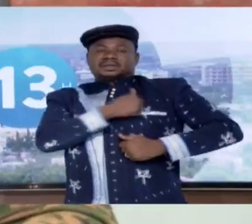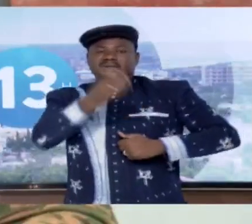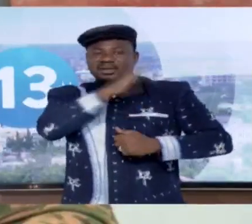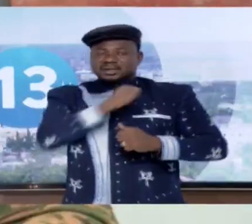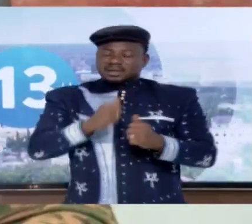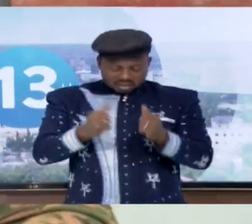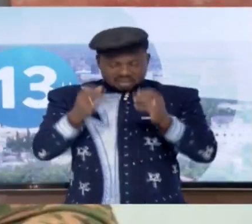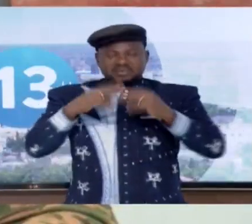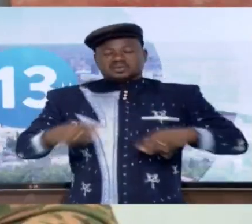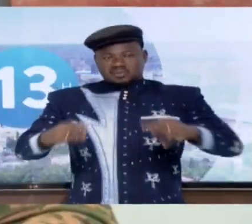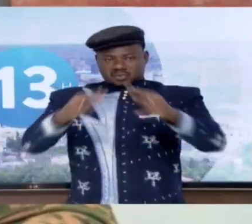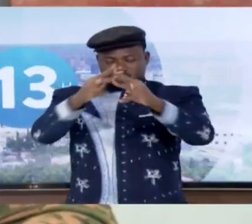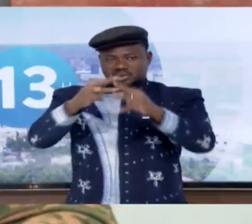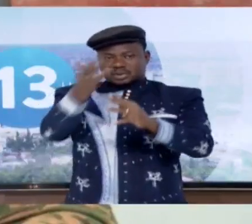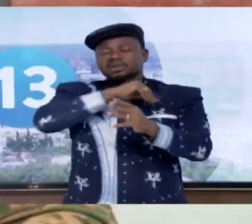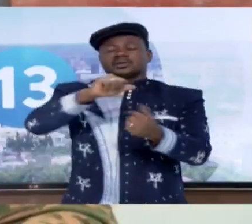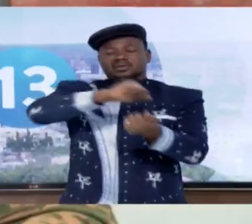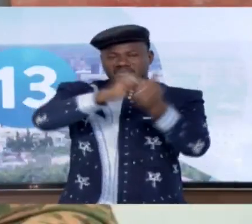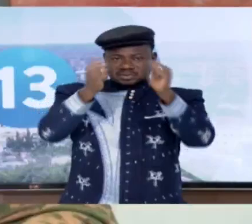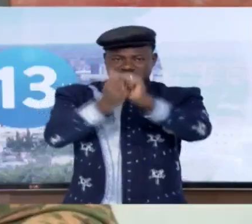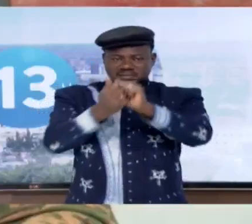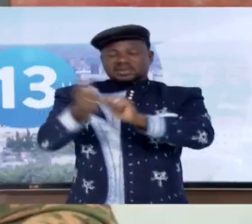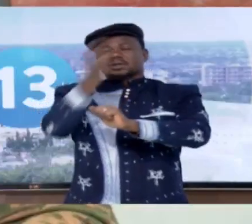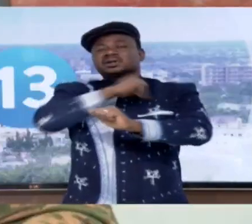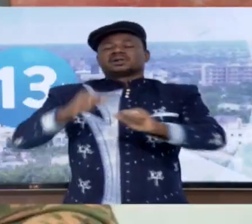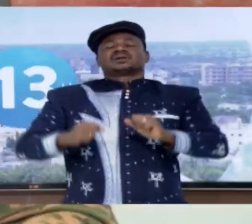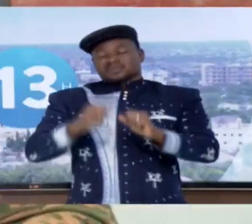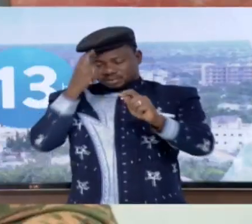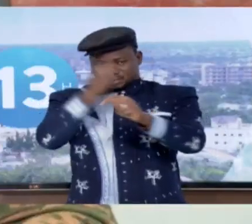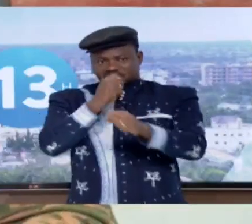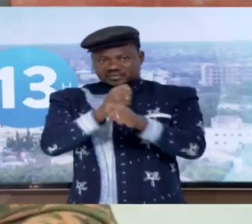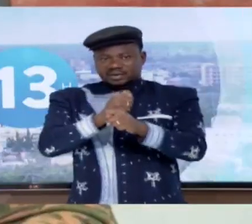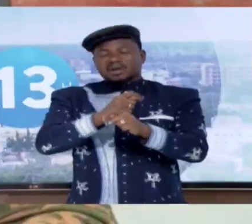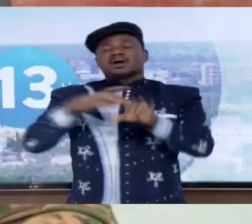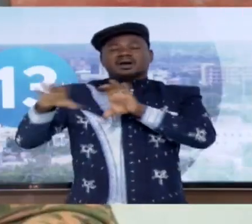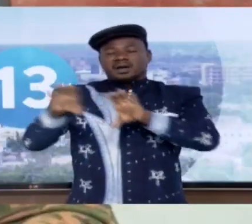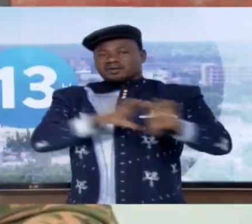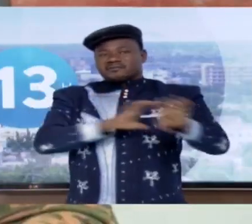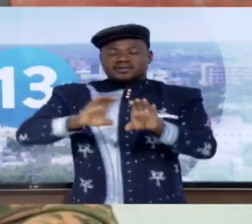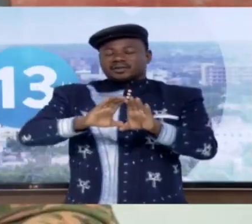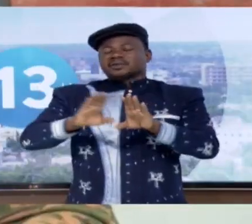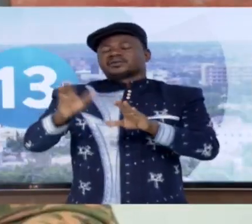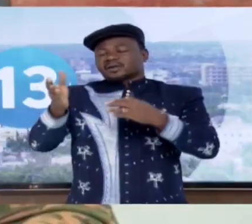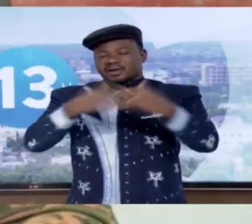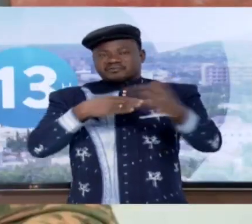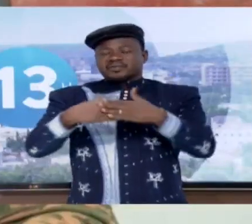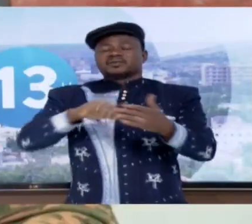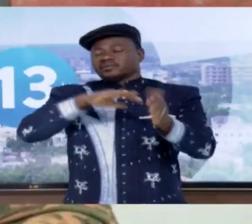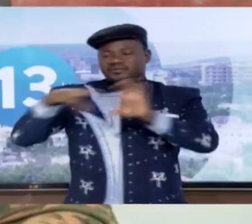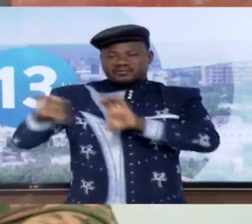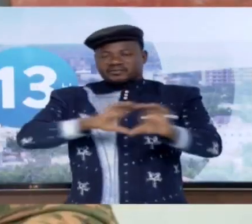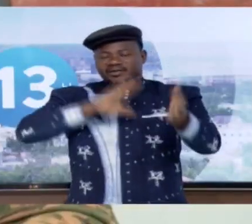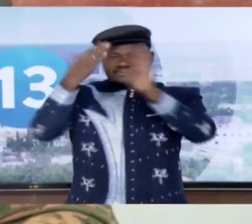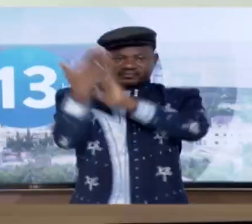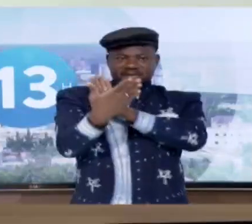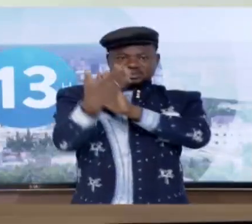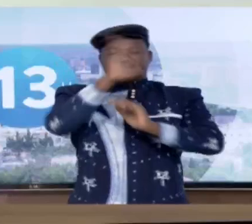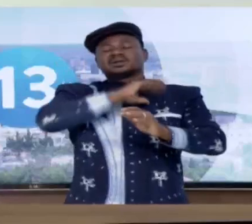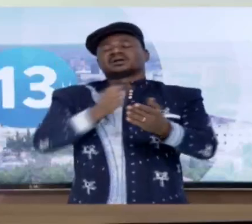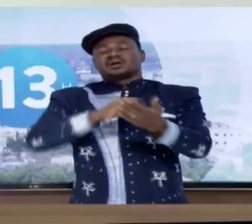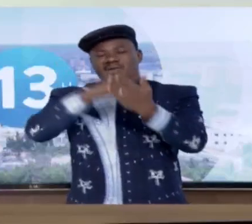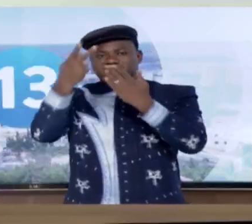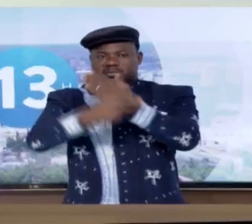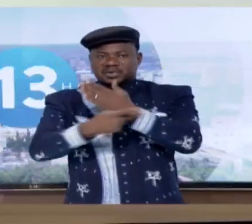réarticulation, de la relocalisation des différentes forces en mesure de faire face. Un plan d'équipement stratégique et un plan